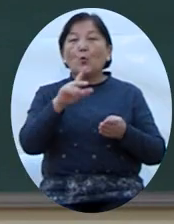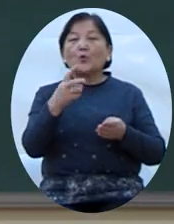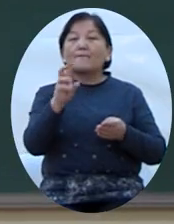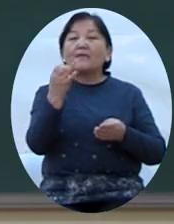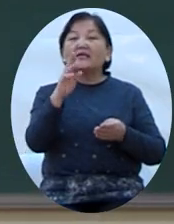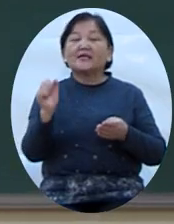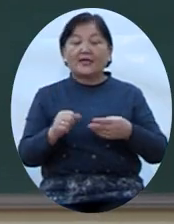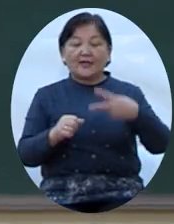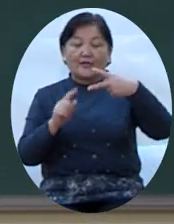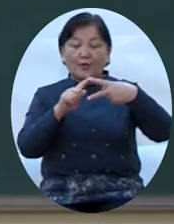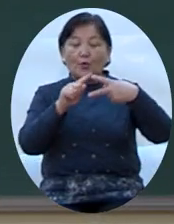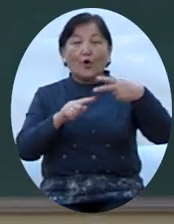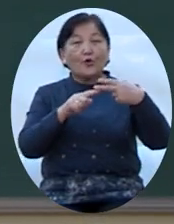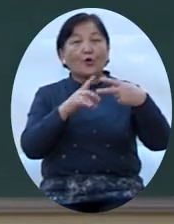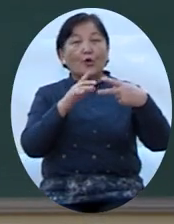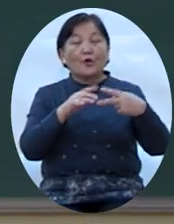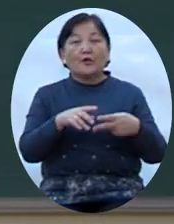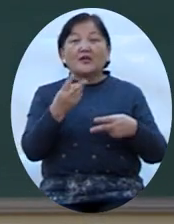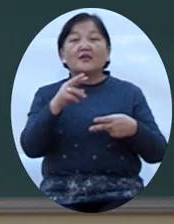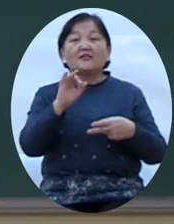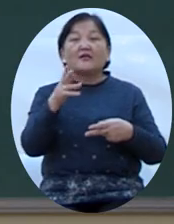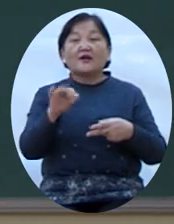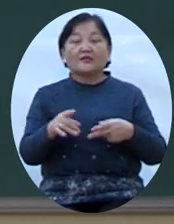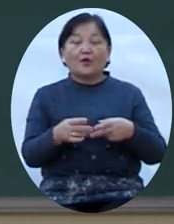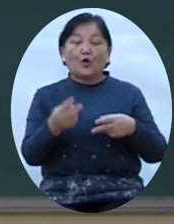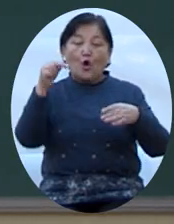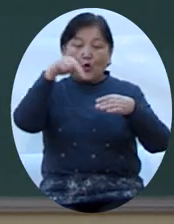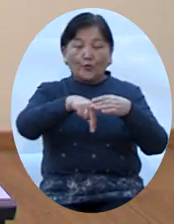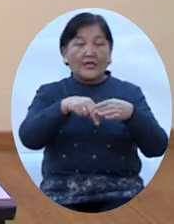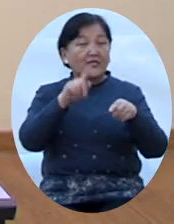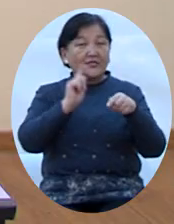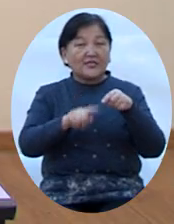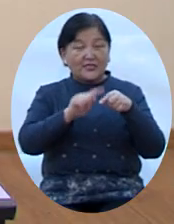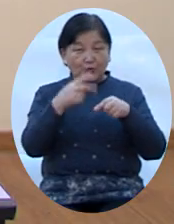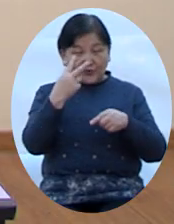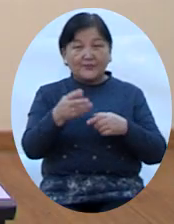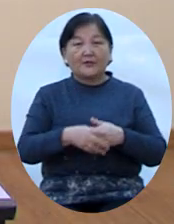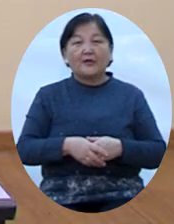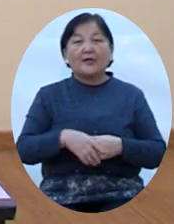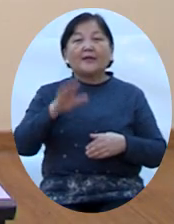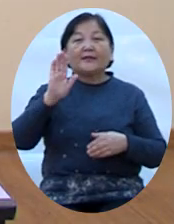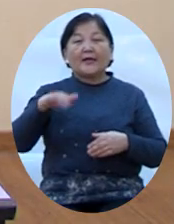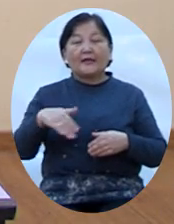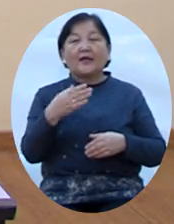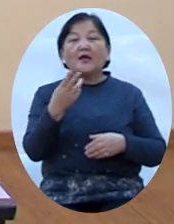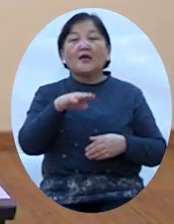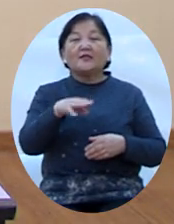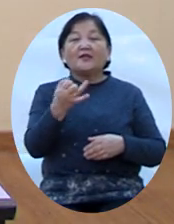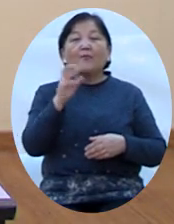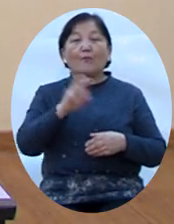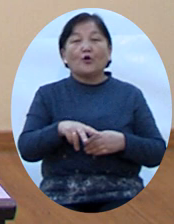5 уусамлын орчинг шалглалаа. За одоо тэгвэл бүгдээрээ дараагийн индикатор болох фенол фтлений индикаторыг